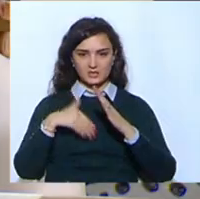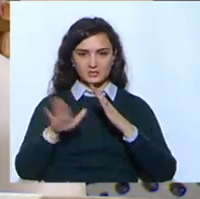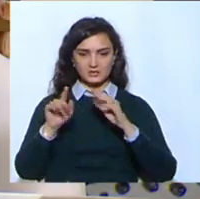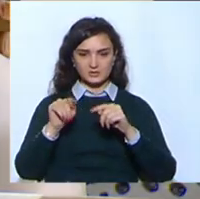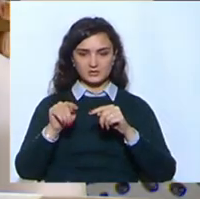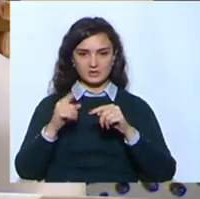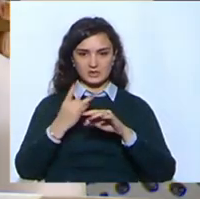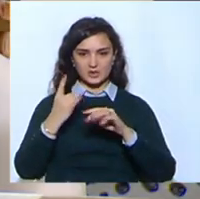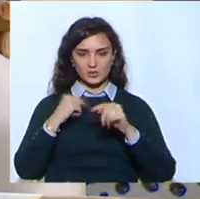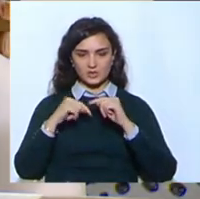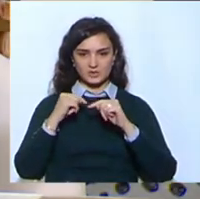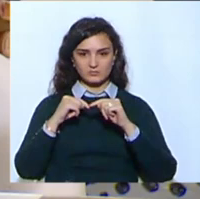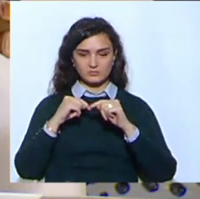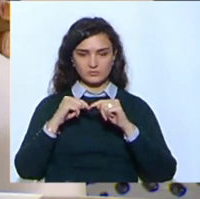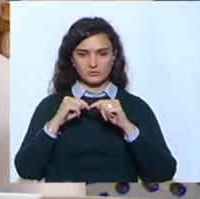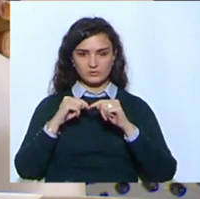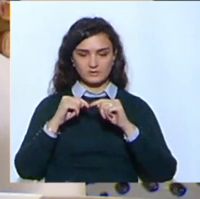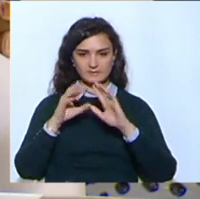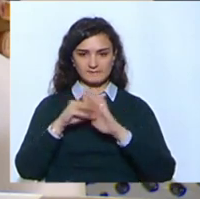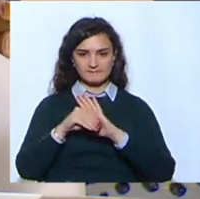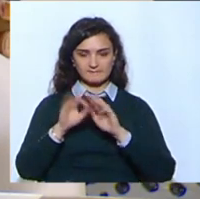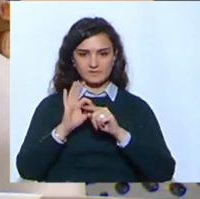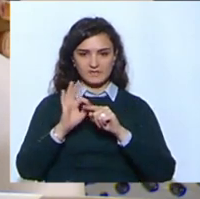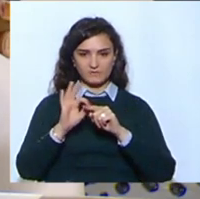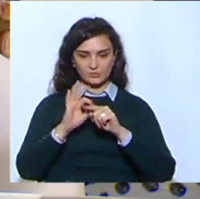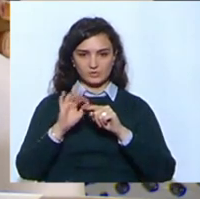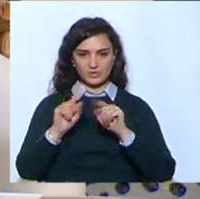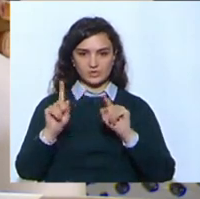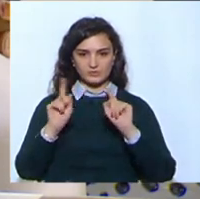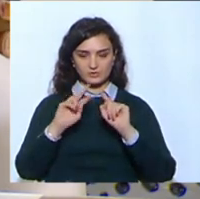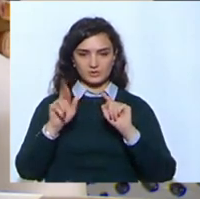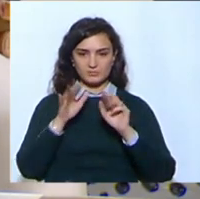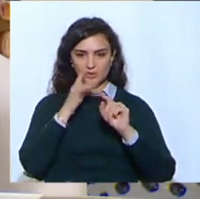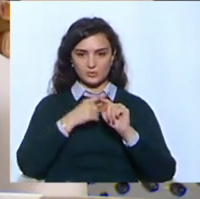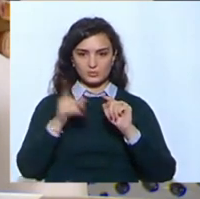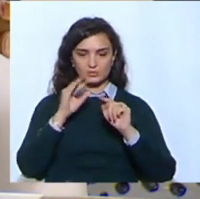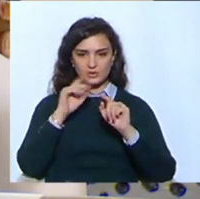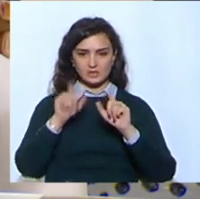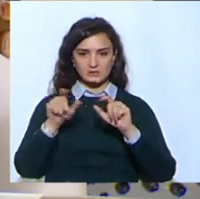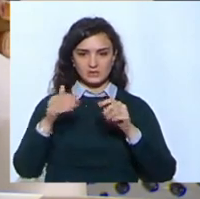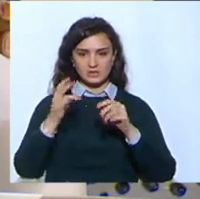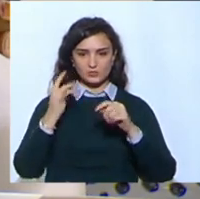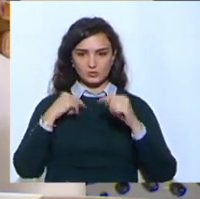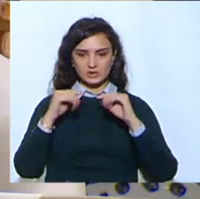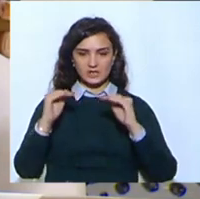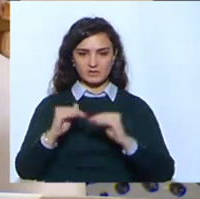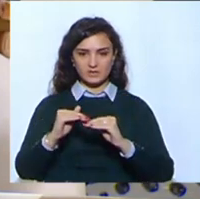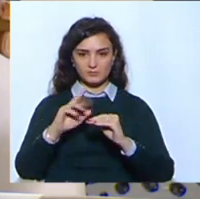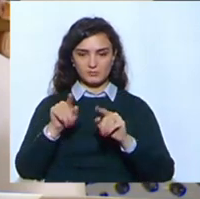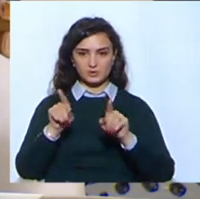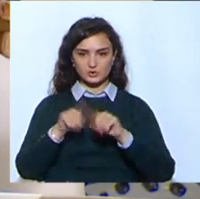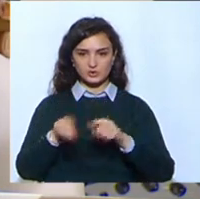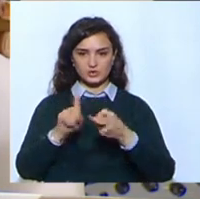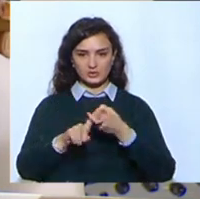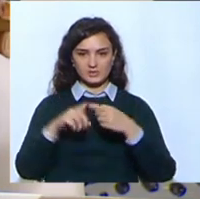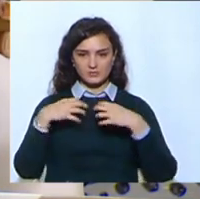შემოვარა ერთხელ ორგანიზმში, ისე დაიბუდებს, ესე ვთქვათ, ნერვულ დაბოლოებებში და პერიოდულად, როდესაც ადამიანის იმუნიტეტი დაქვეითებულია, მათ შორის ეს